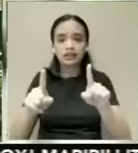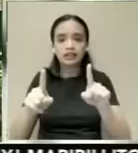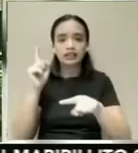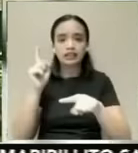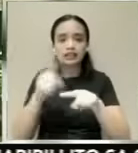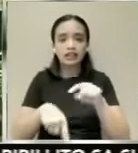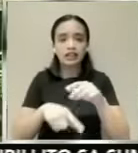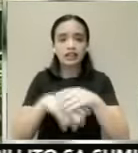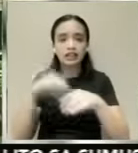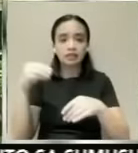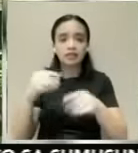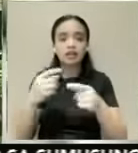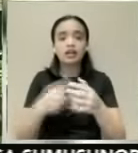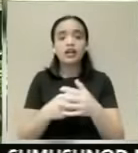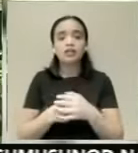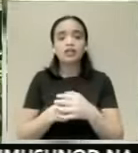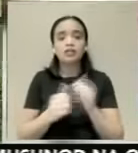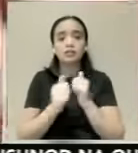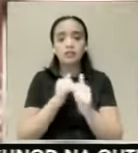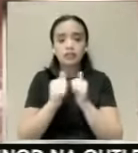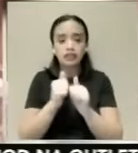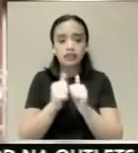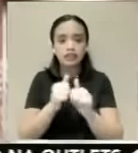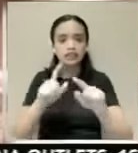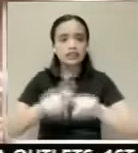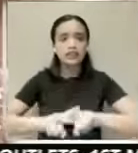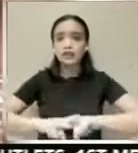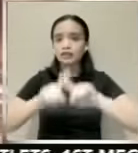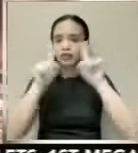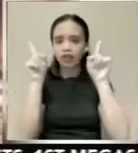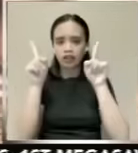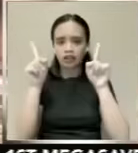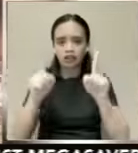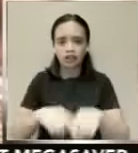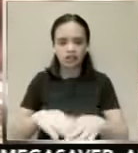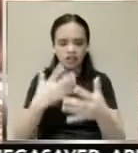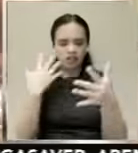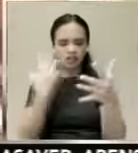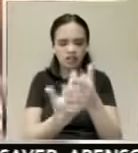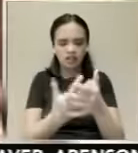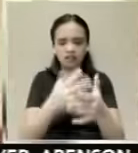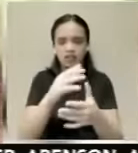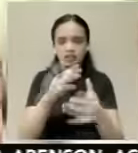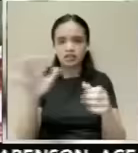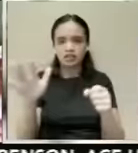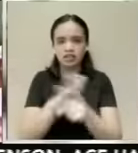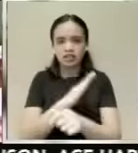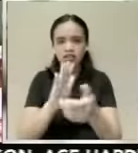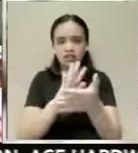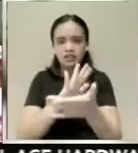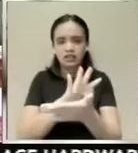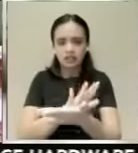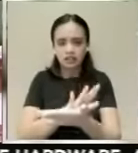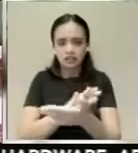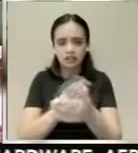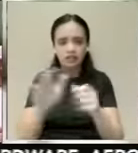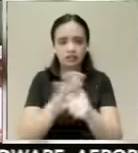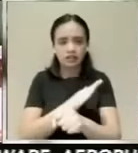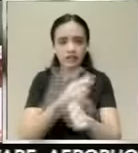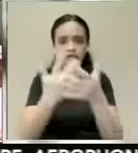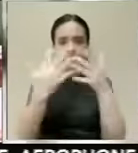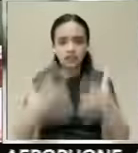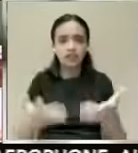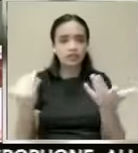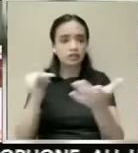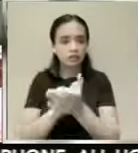Gayunman, malayong-mayo ito sa siksikan ng Bilibid kung saan galing ang ibang inmate rito. Meron din ditong